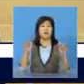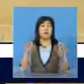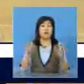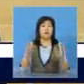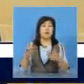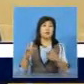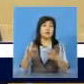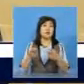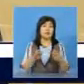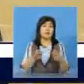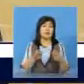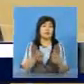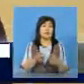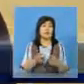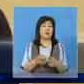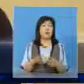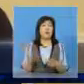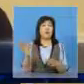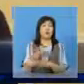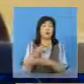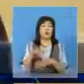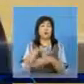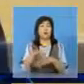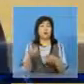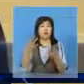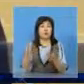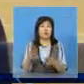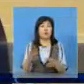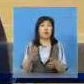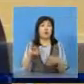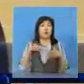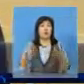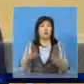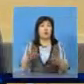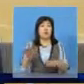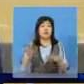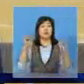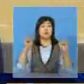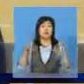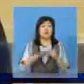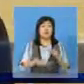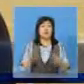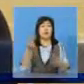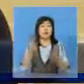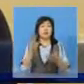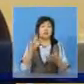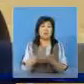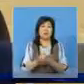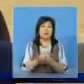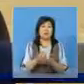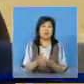көшеде көп жүрмей, осындай спорт залдарда ойын сауық құрулары